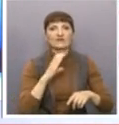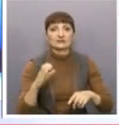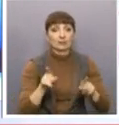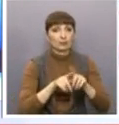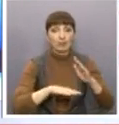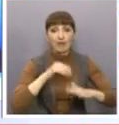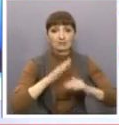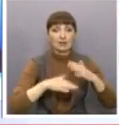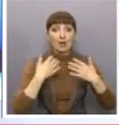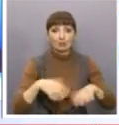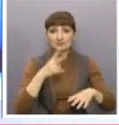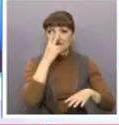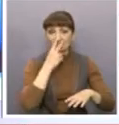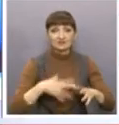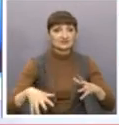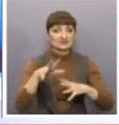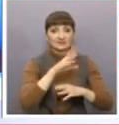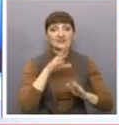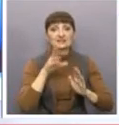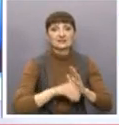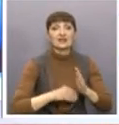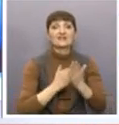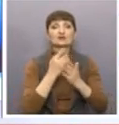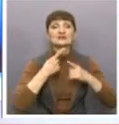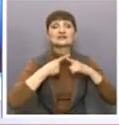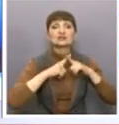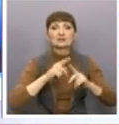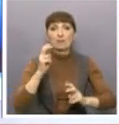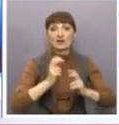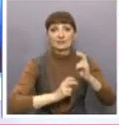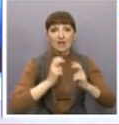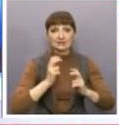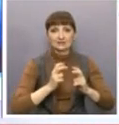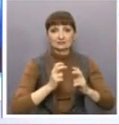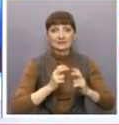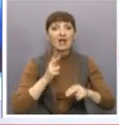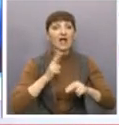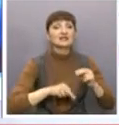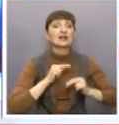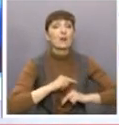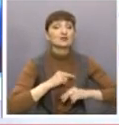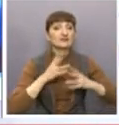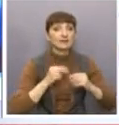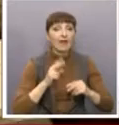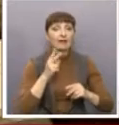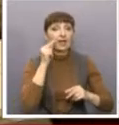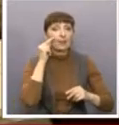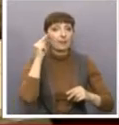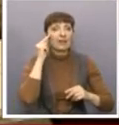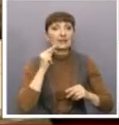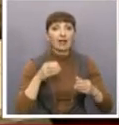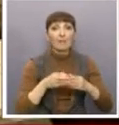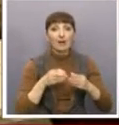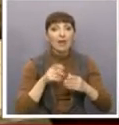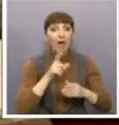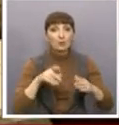в особенности становится привычным явлением среди высокотехнологичных предприятий стартапов конец рабочего дня в одной из пекинских компаний однако сотрудники